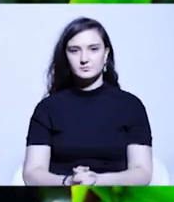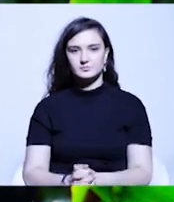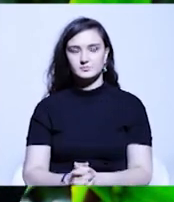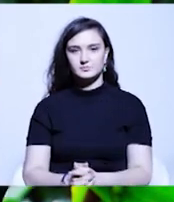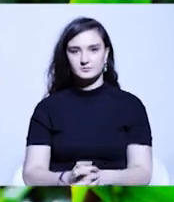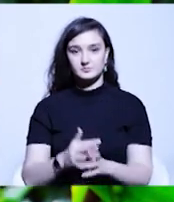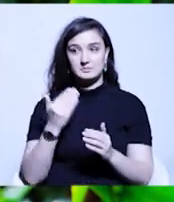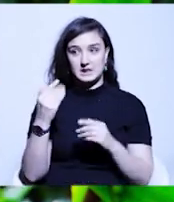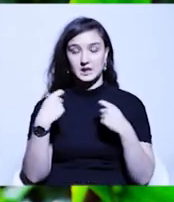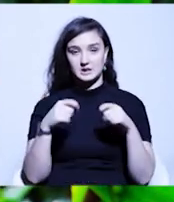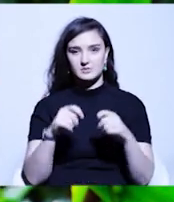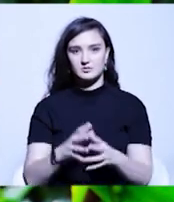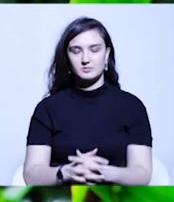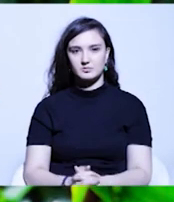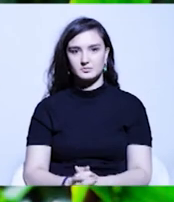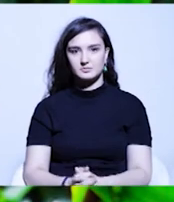კოლექციონერების მიერ.